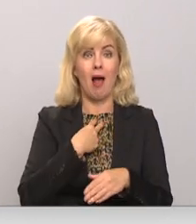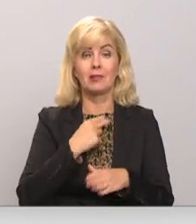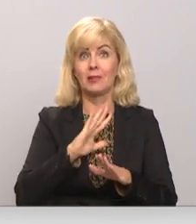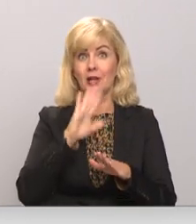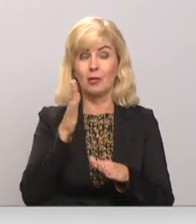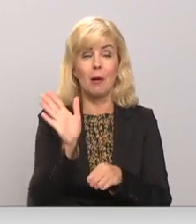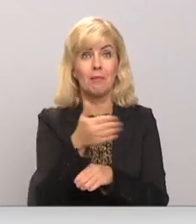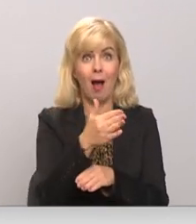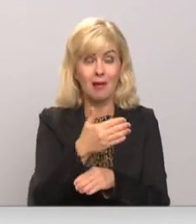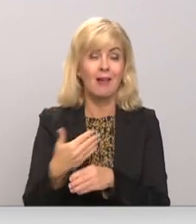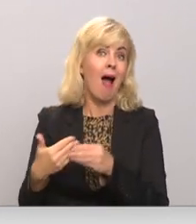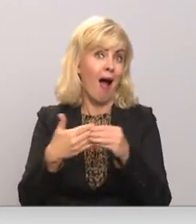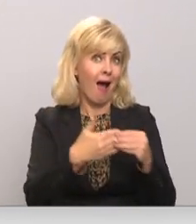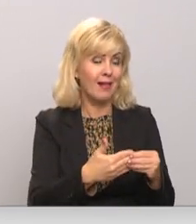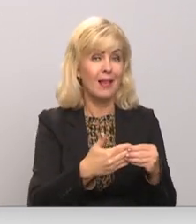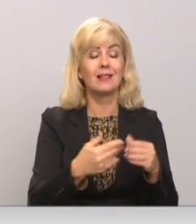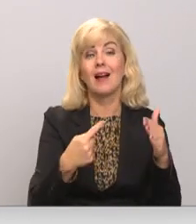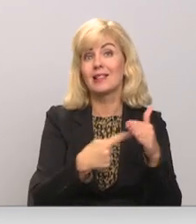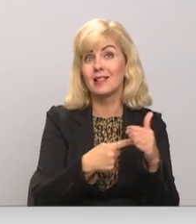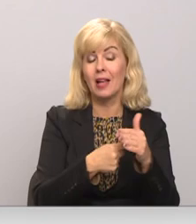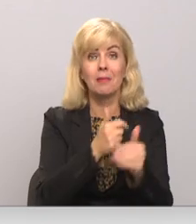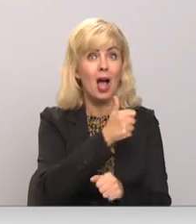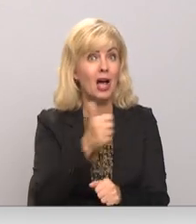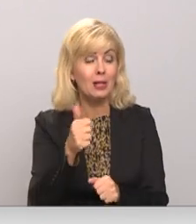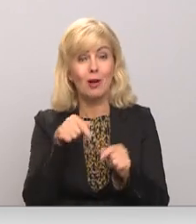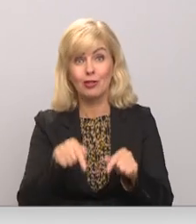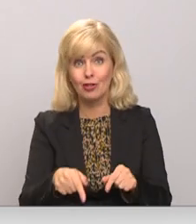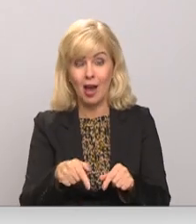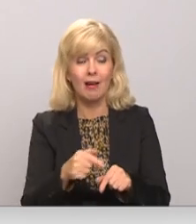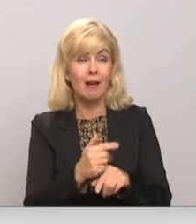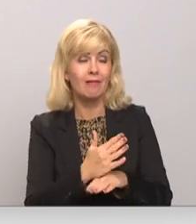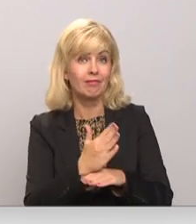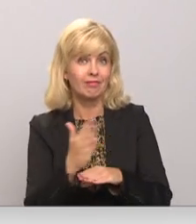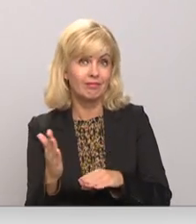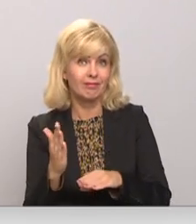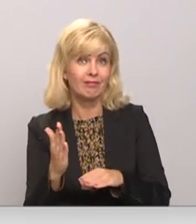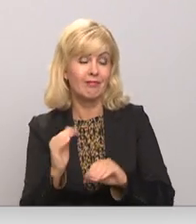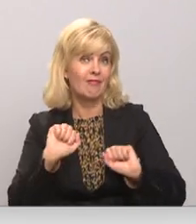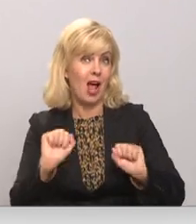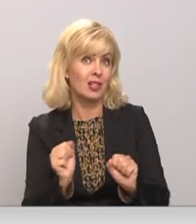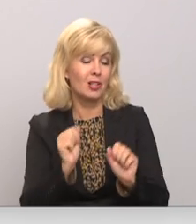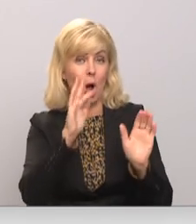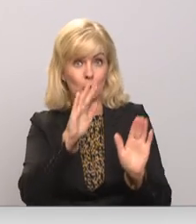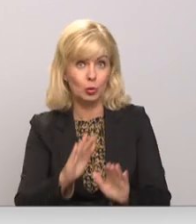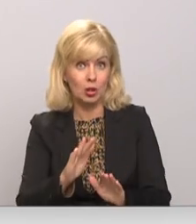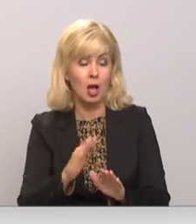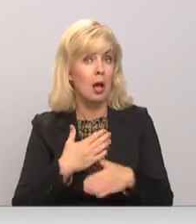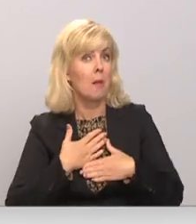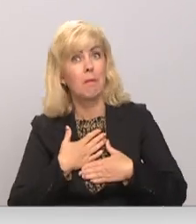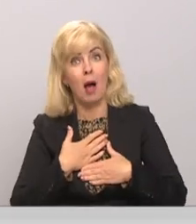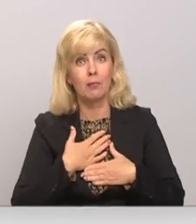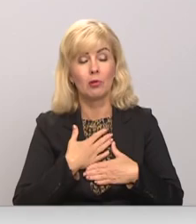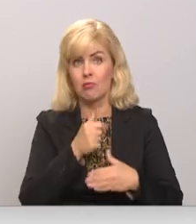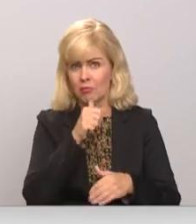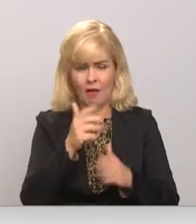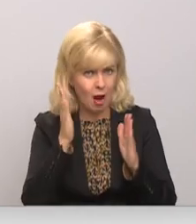pēc pastaigas mājās atgriezties ar sēnēm, it īpaši šajā vēsajā rudenī. Pabrīnījos, nevar būt, nu, bet